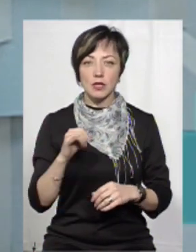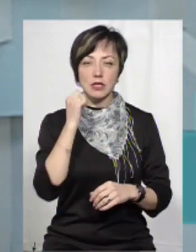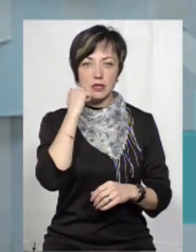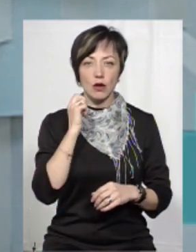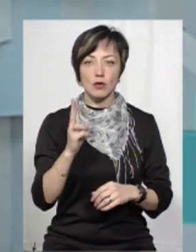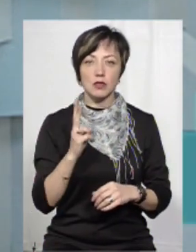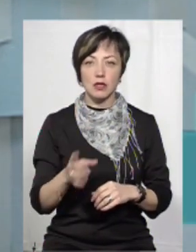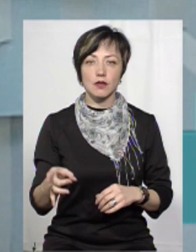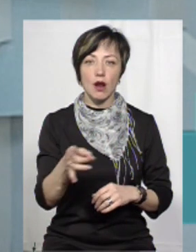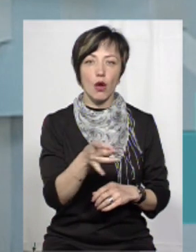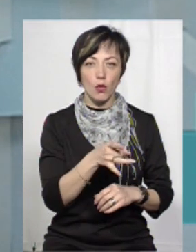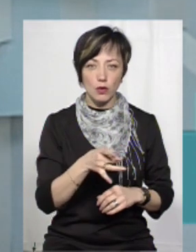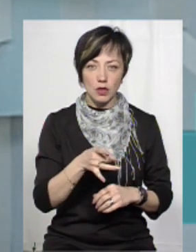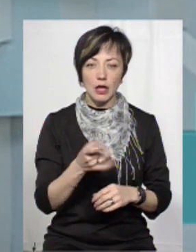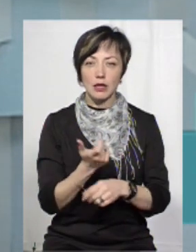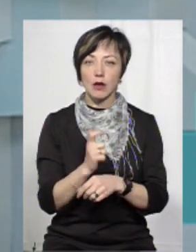та Старокостянтинівські райони.